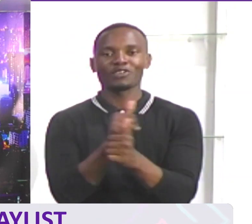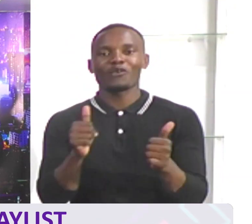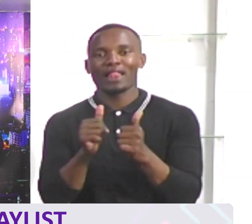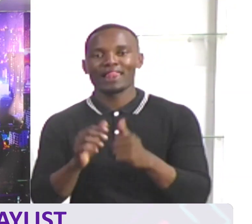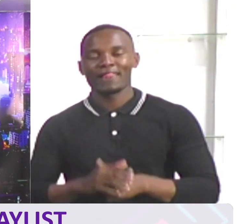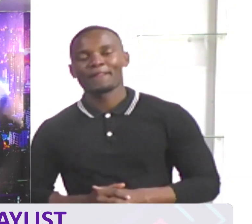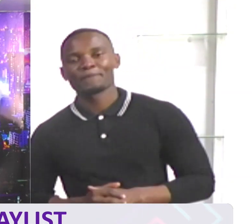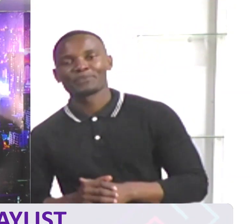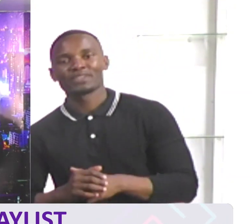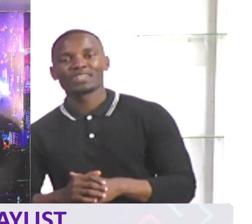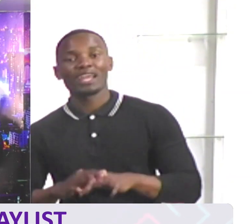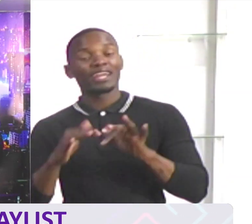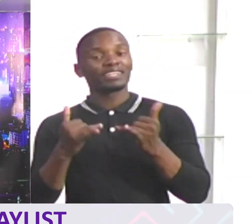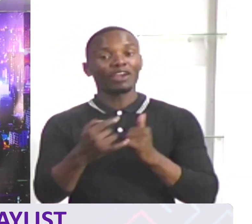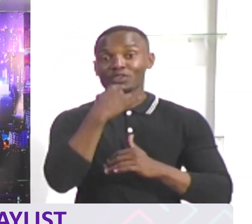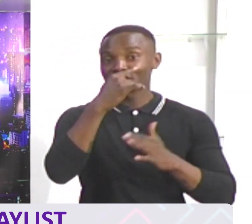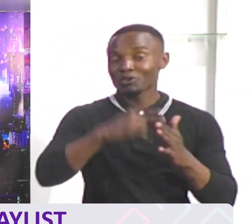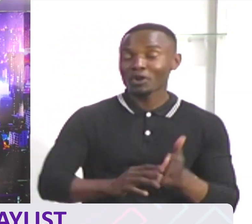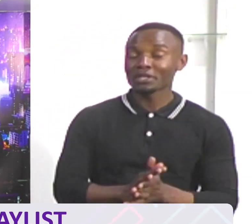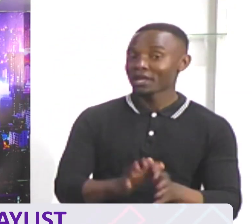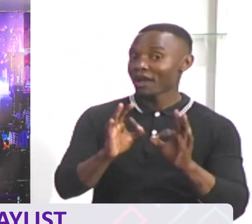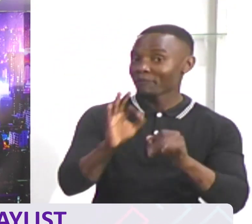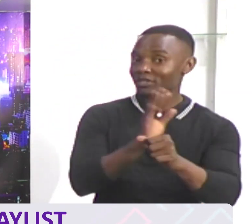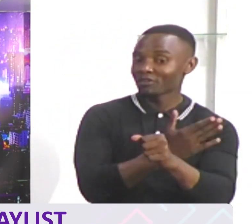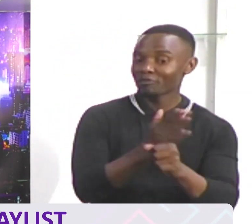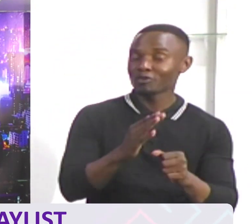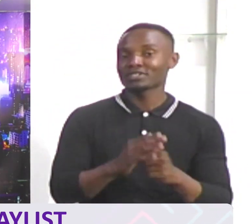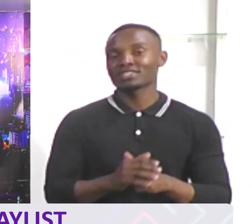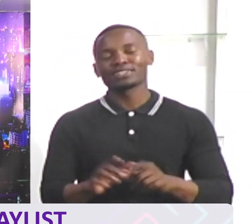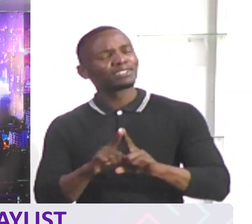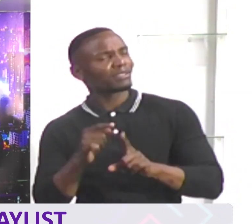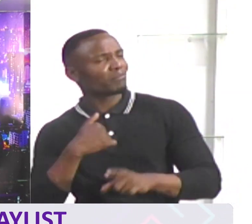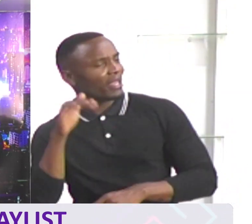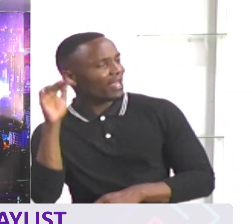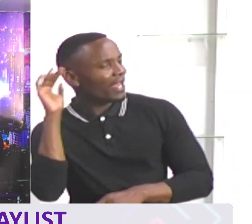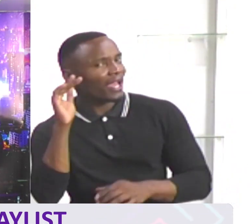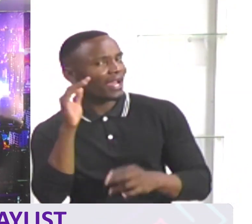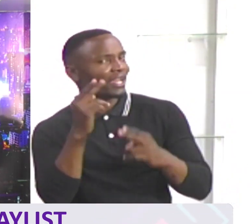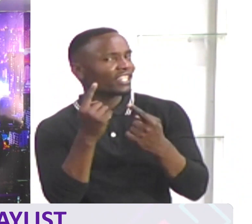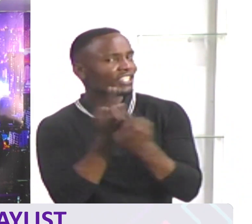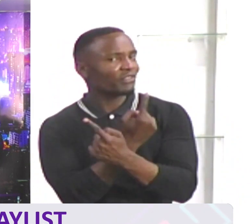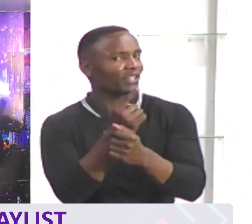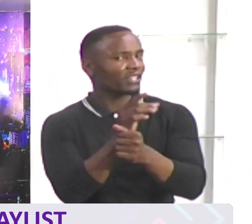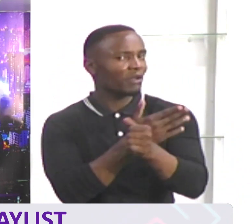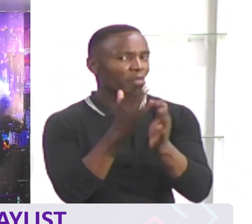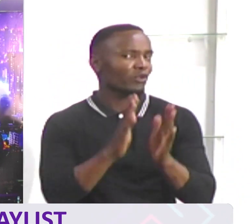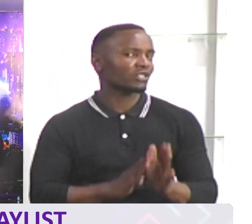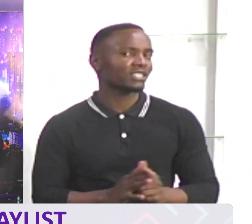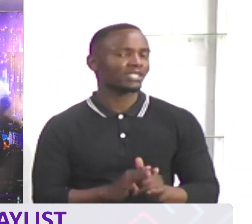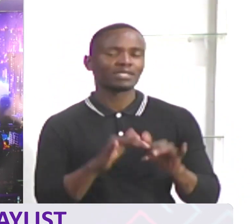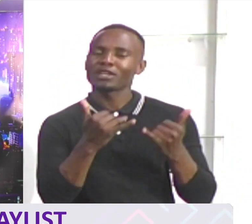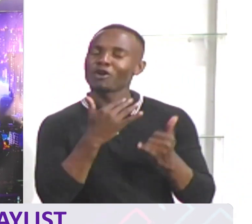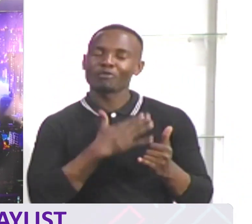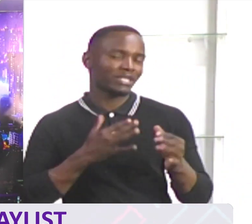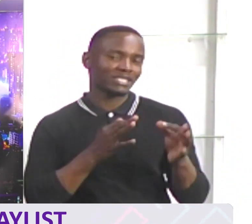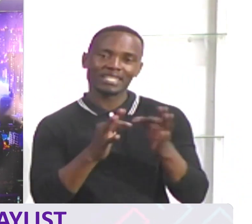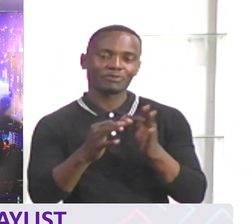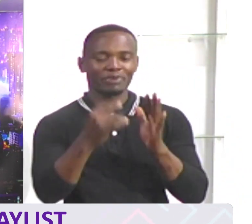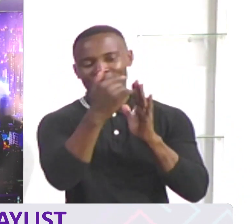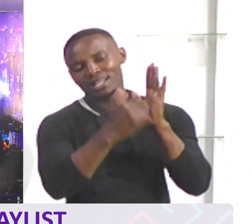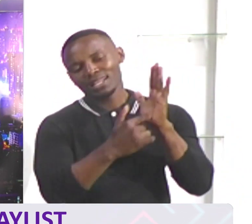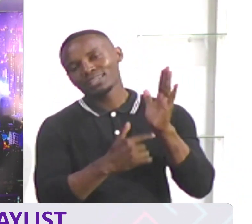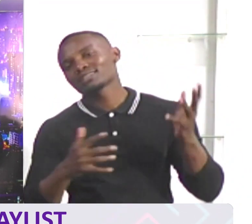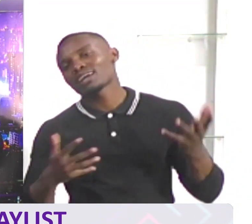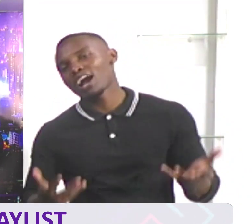yu. Umesema ni hits after. Umesikia pale mabana boy kidogo. Ndiyo yu. Epo kwa tupeleka na mtaatana na mfansi wa jua Brady.